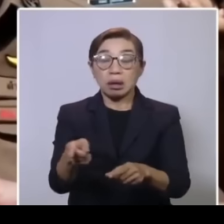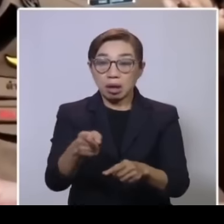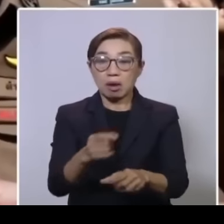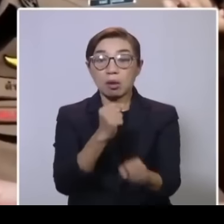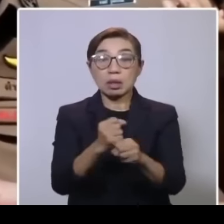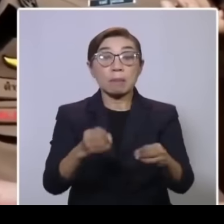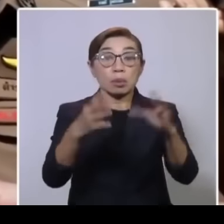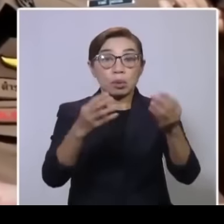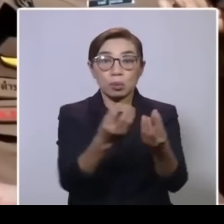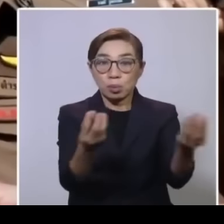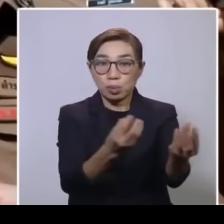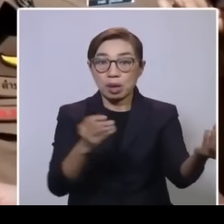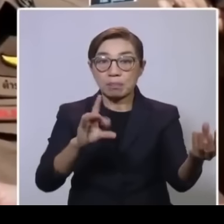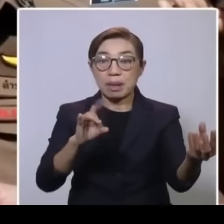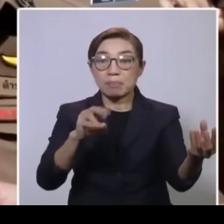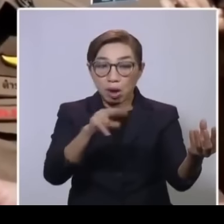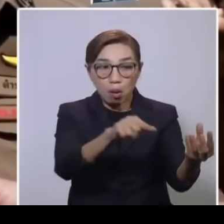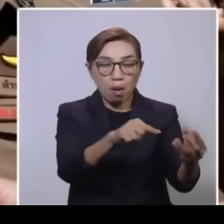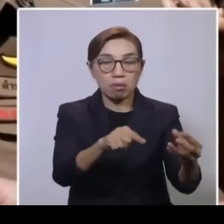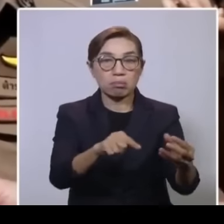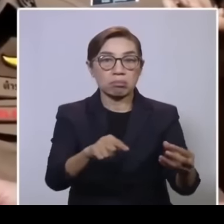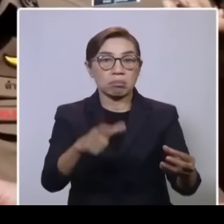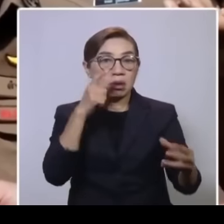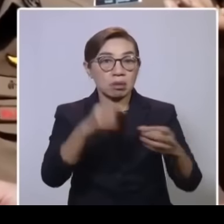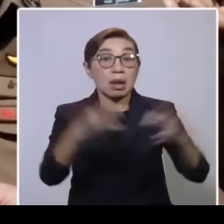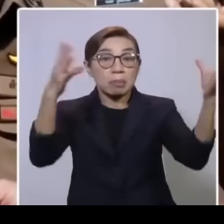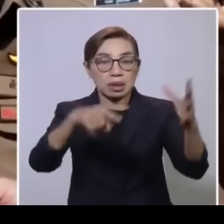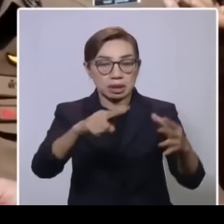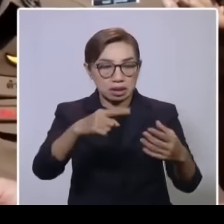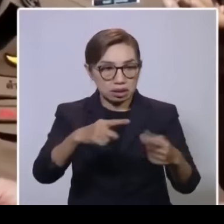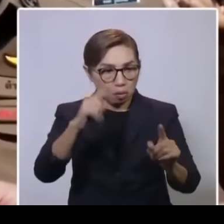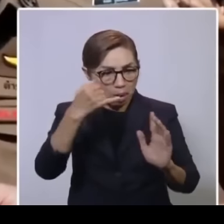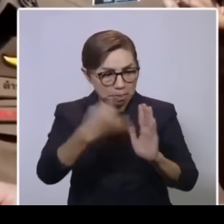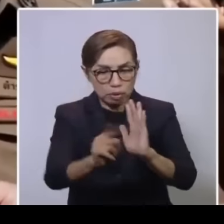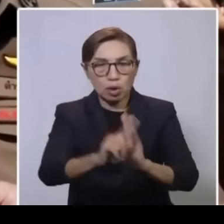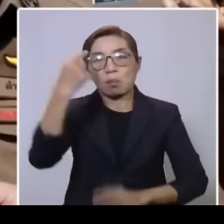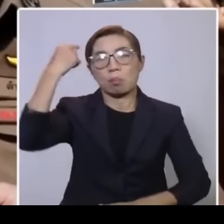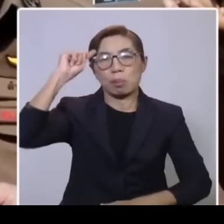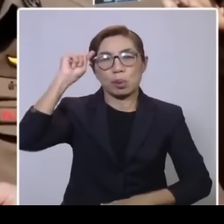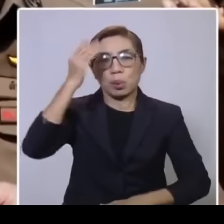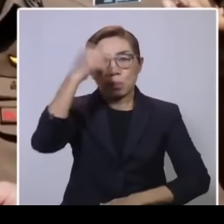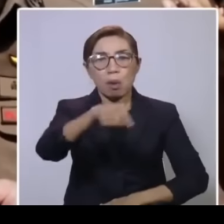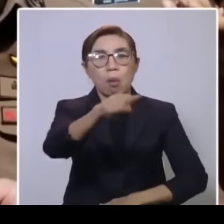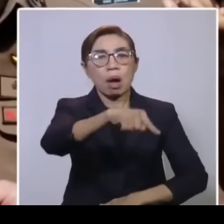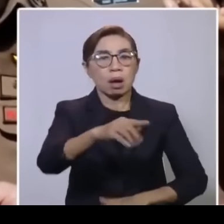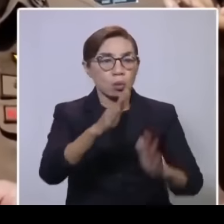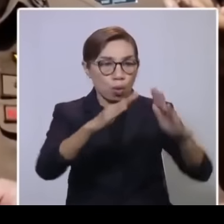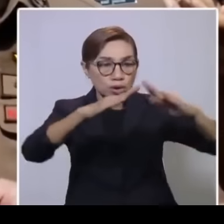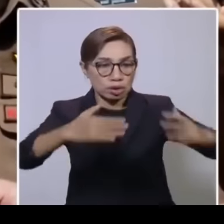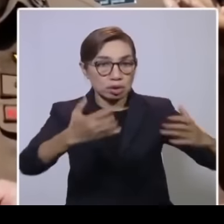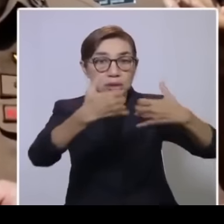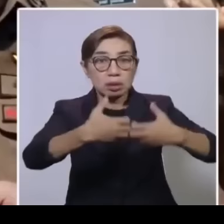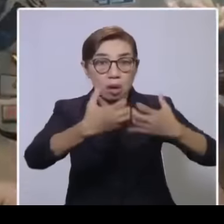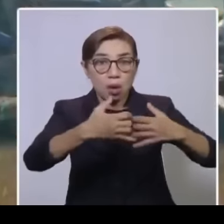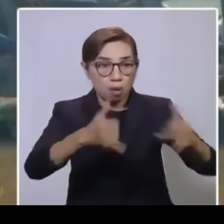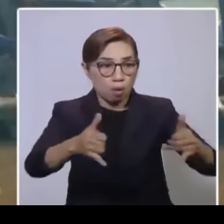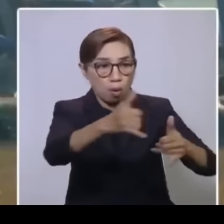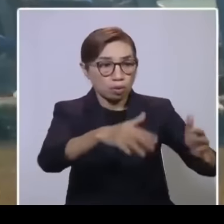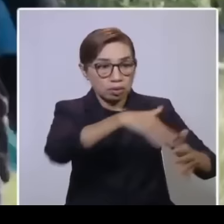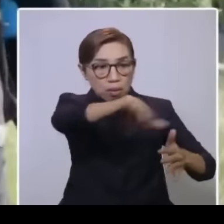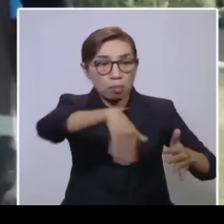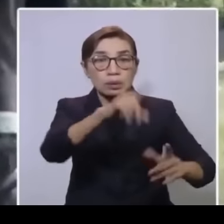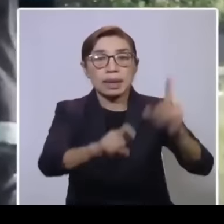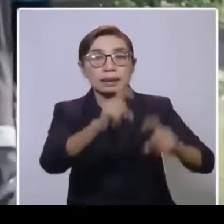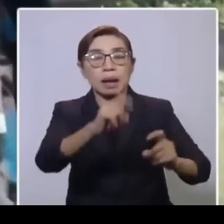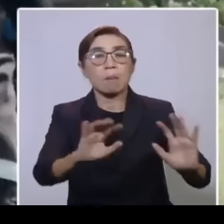กครับก็เลยจะมีปริมาณเยอะแต่สาเหตุเรายังไม่รู้จริงๆนะครับเพราะว่าคนเสียชีวิตหมด ขณะที่ทีมข่าว